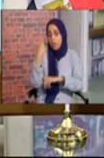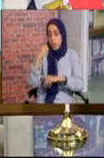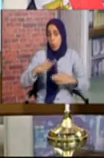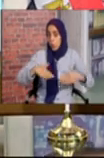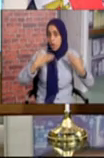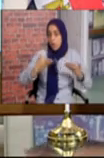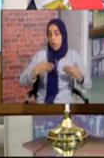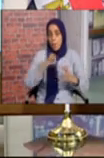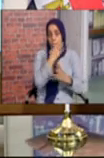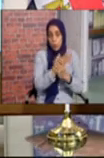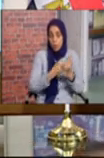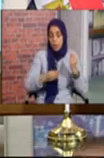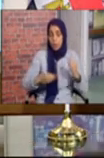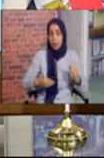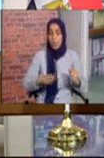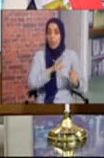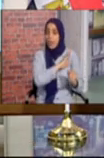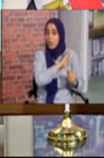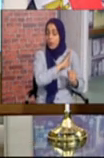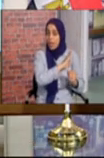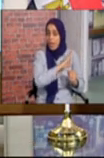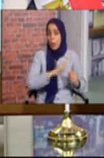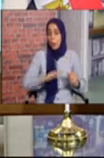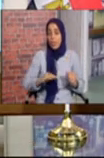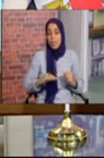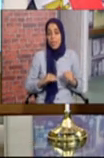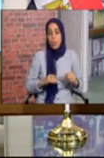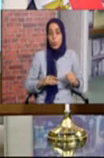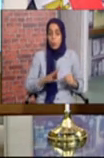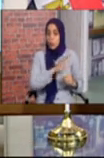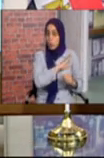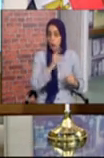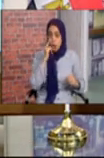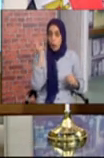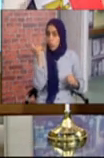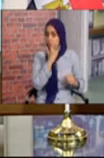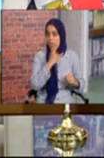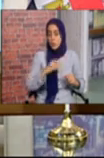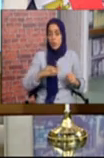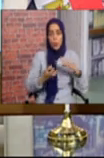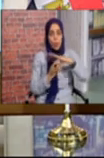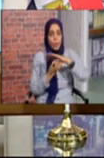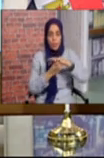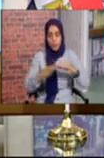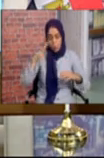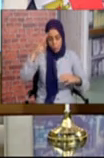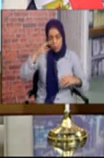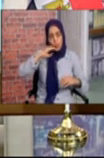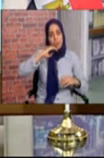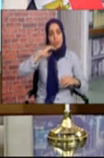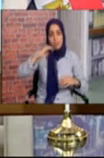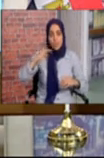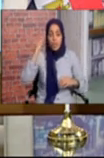من ولادنا هو خريج كلية حربية وخريج شرطة وخريج جامعات. وبشكر الرئيس انه